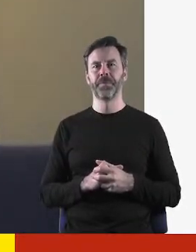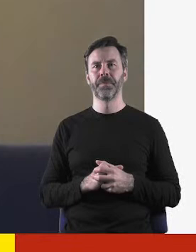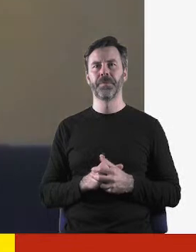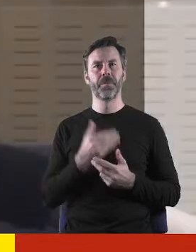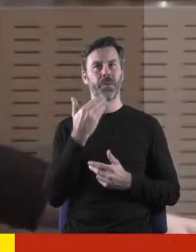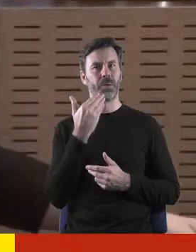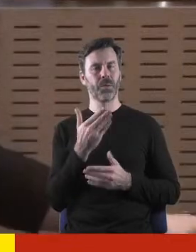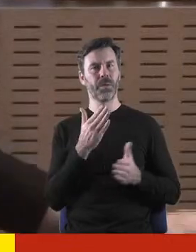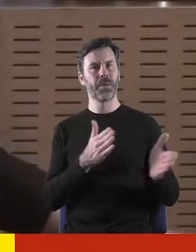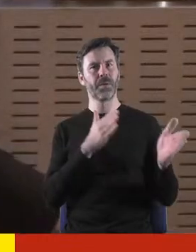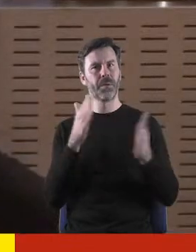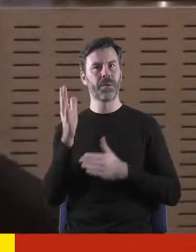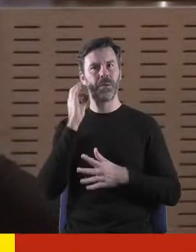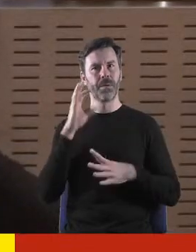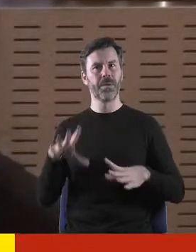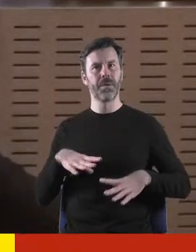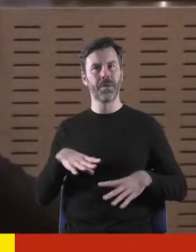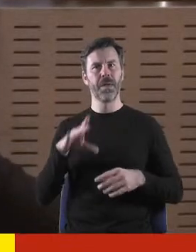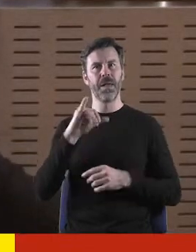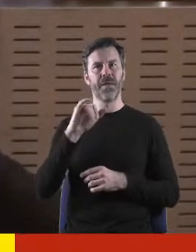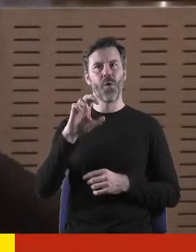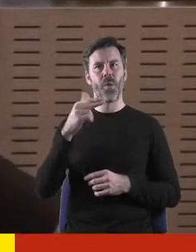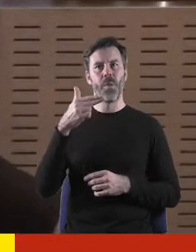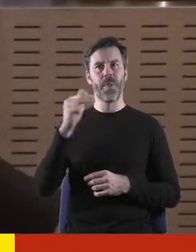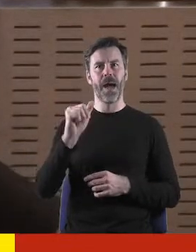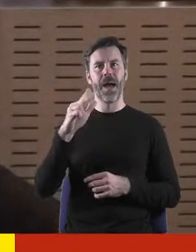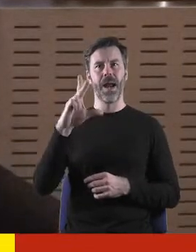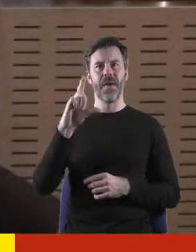Dziękuję bardzo. Proszę bardzo, pani radna Iwona Lewandowska.